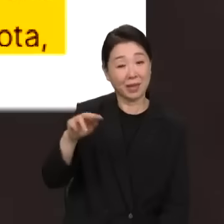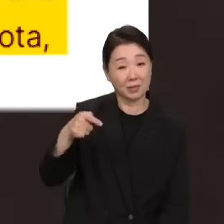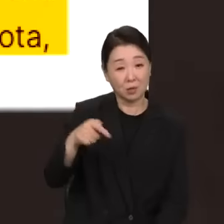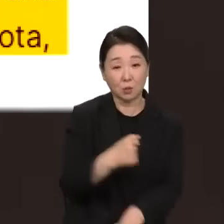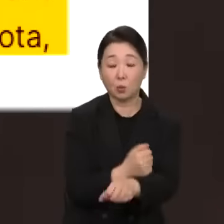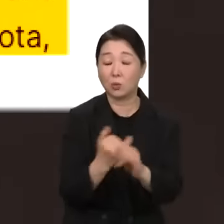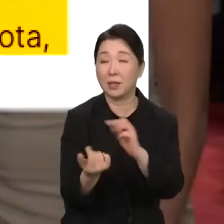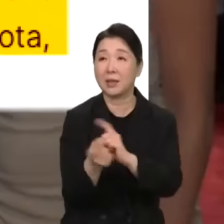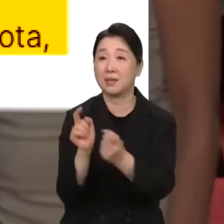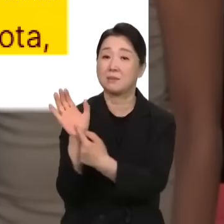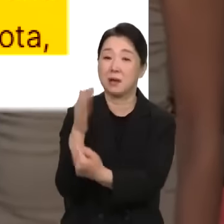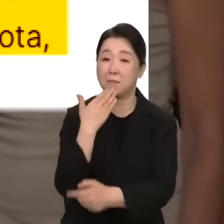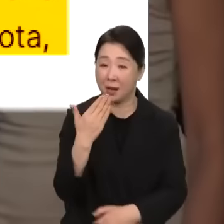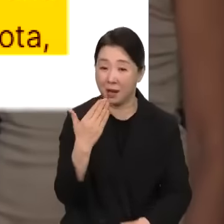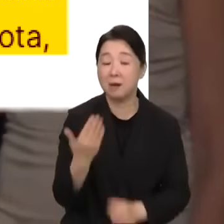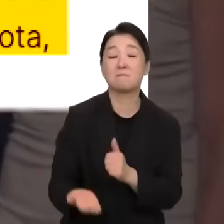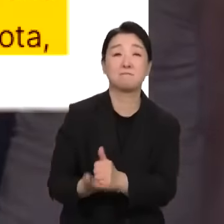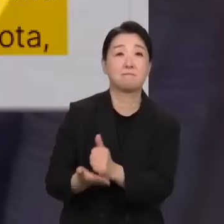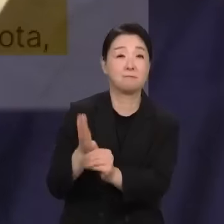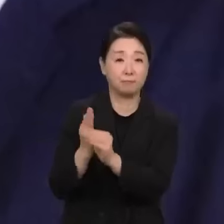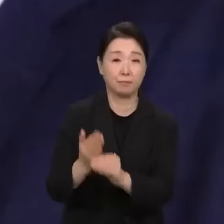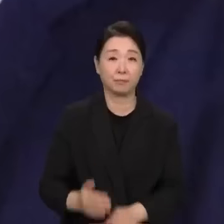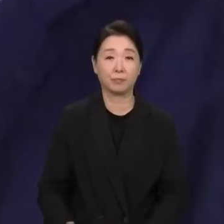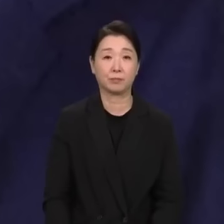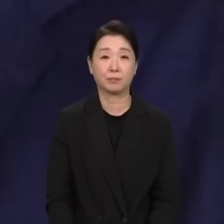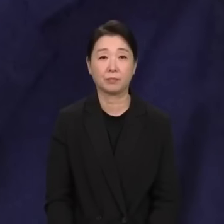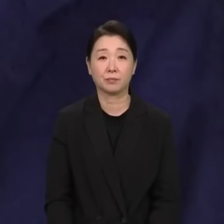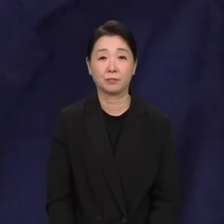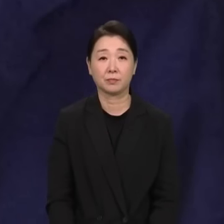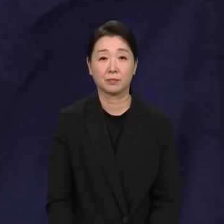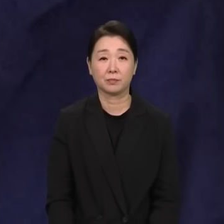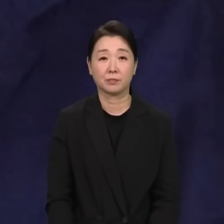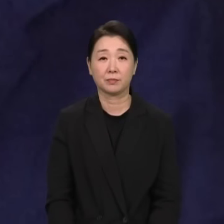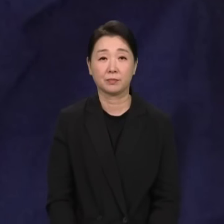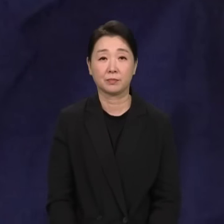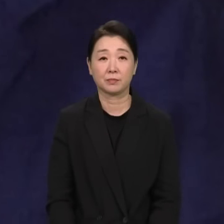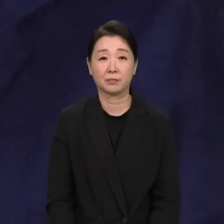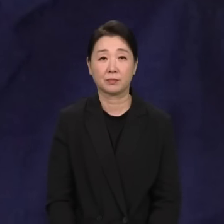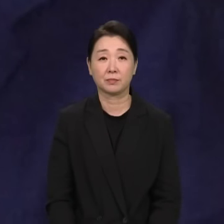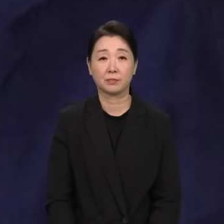노동자를 대변해 줄 것이라고 추켜세우고 있습니다. JTBC 이지은입니다.